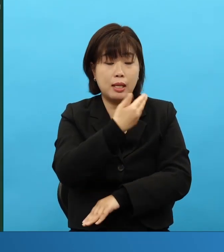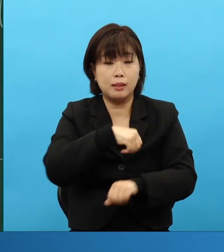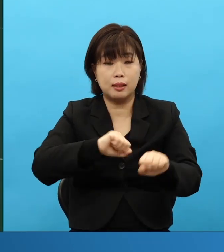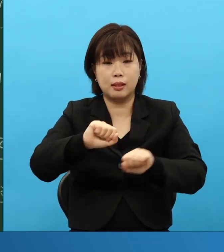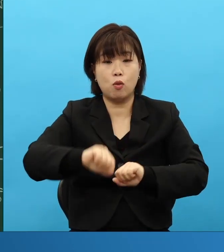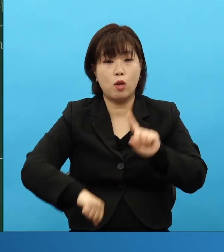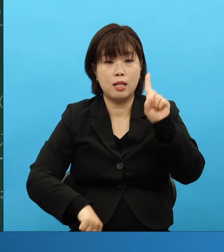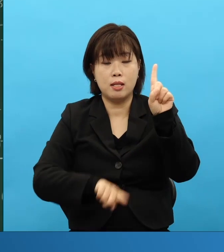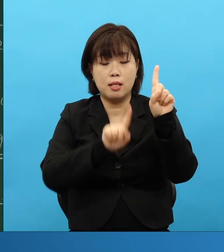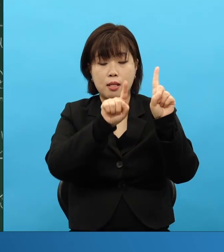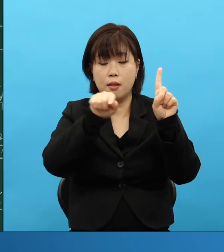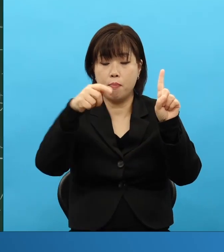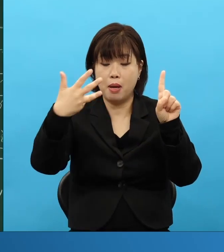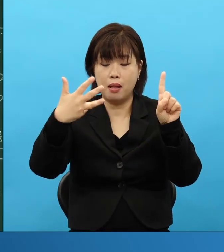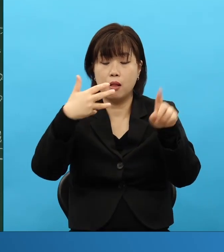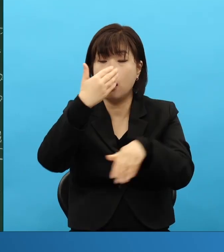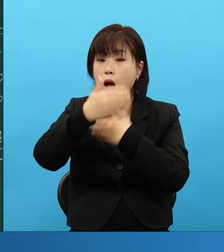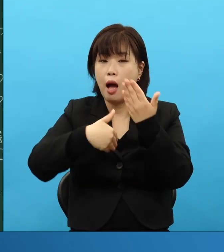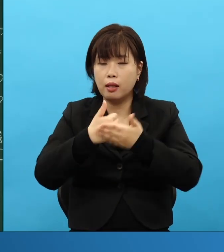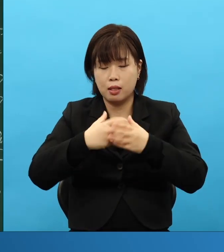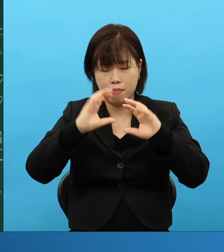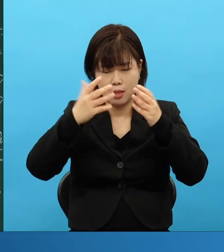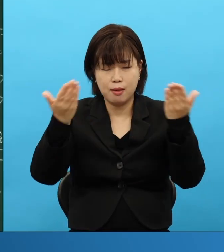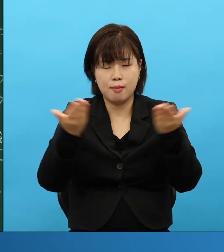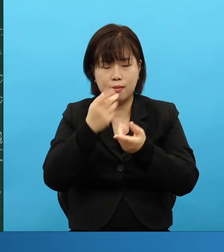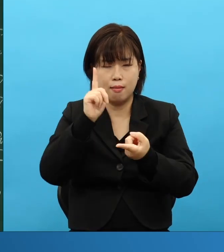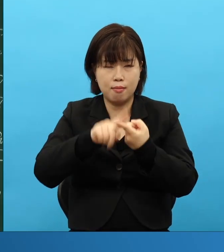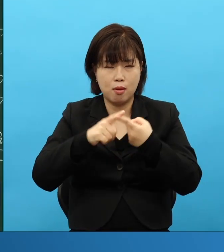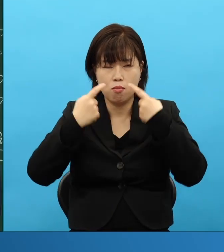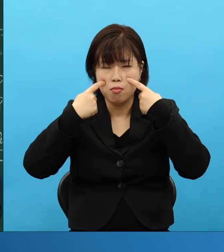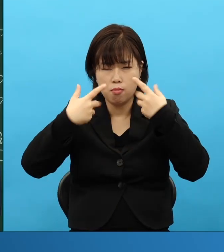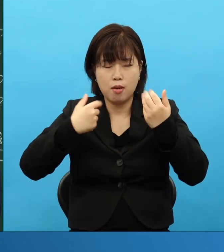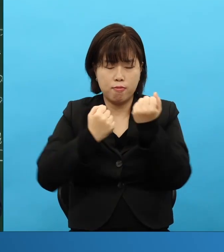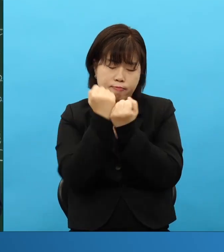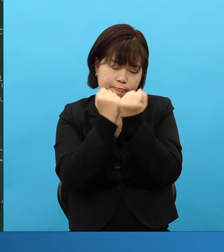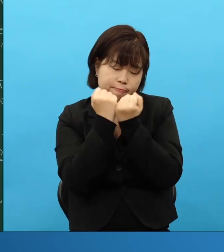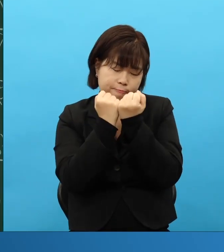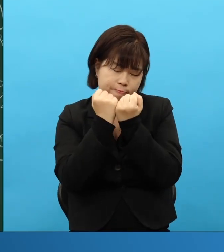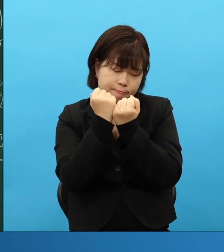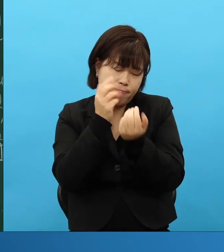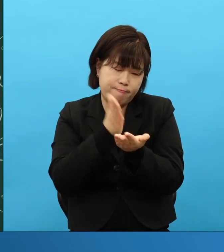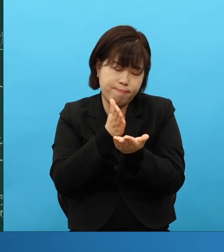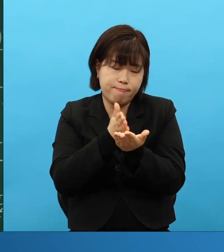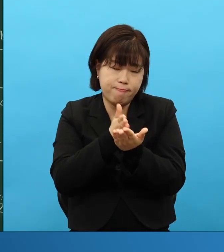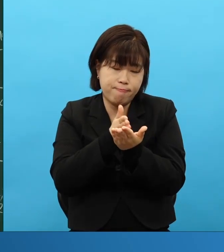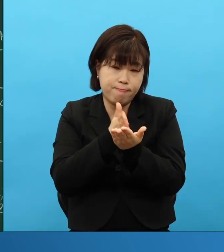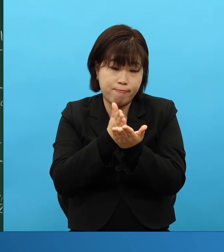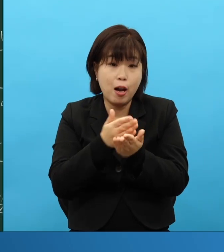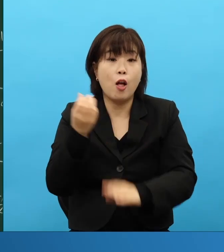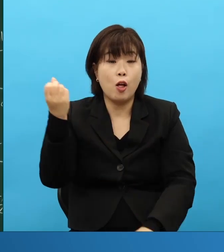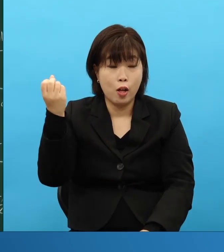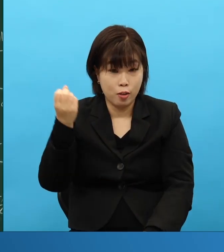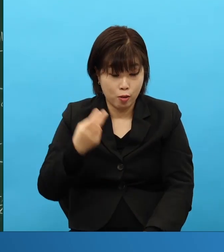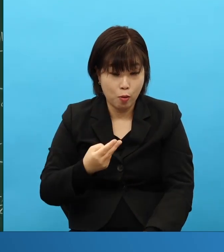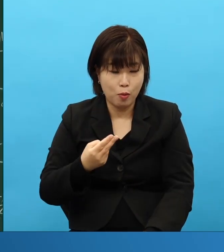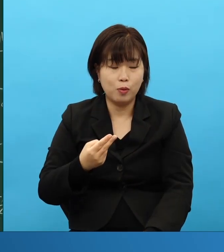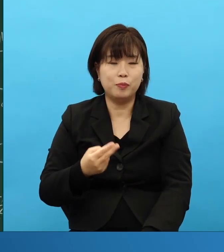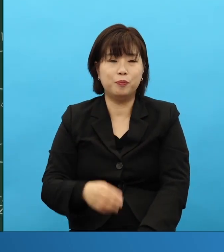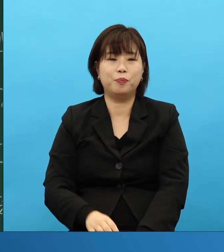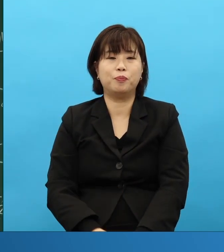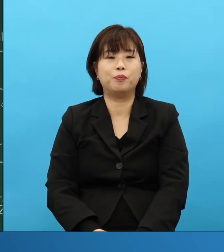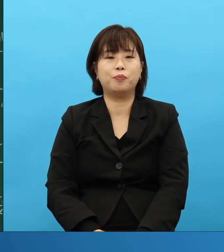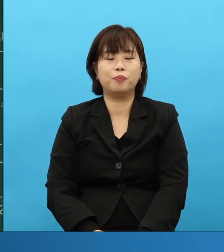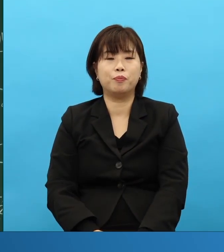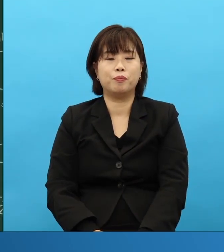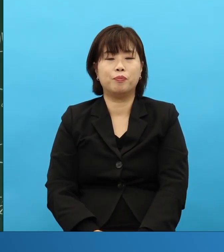하나님 나라의 일 是神国的事， 분명히 설명했어요. 是分明的在 여기서 讲 시공간 解。 초월 전무부 2, 3다 在 나오잖아요. 这里出现超越时